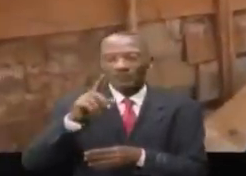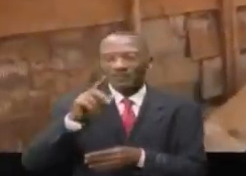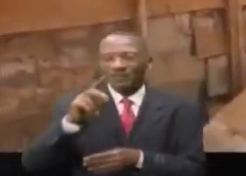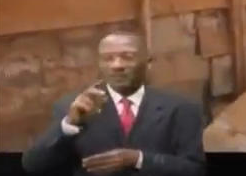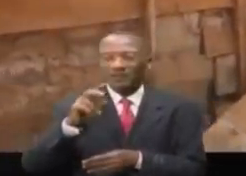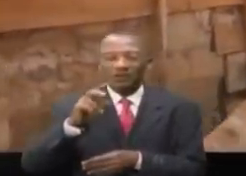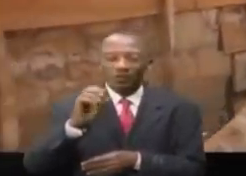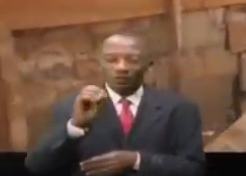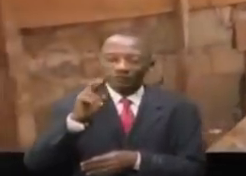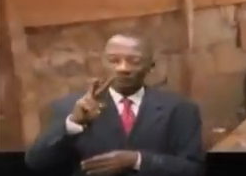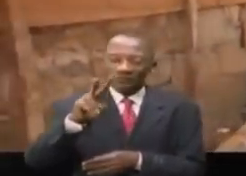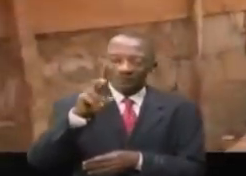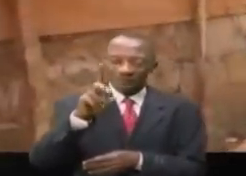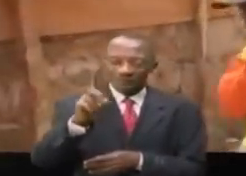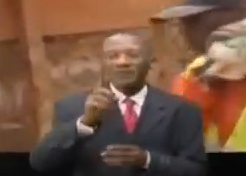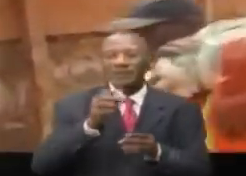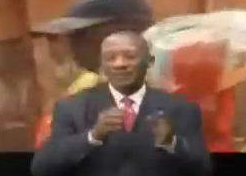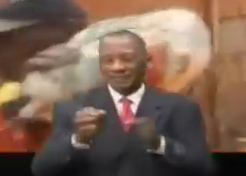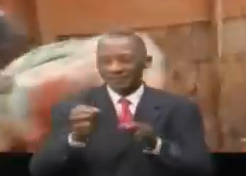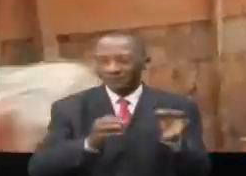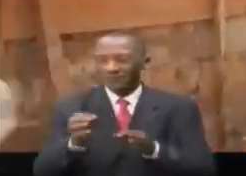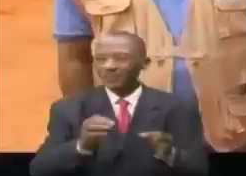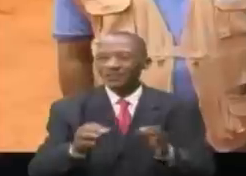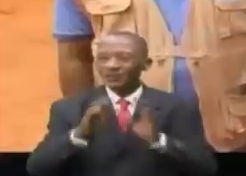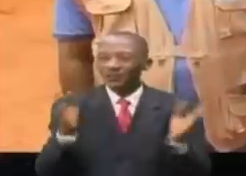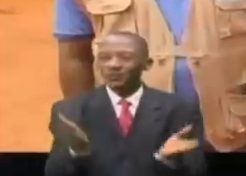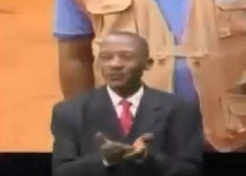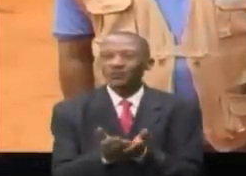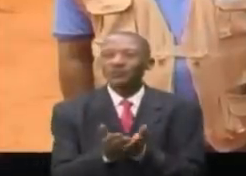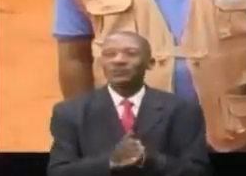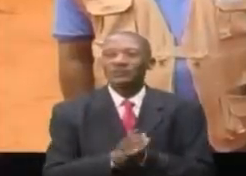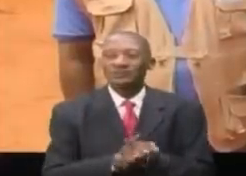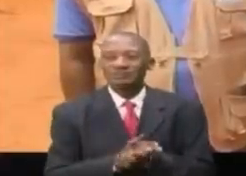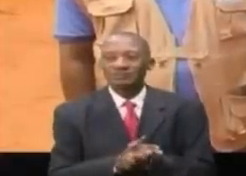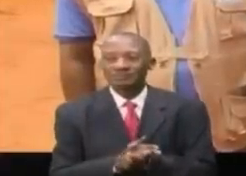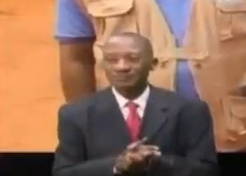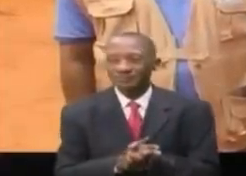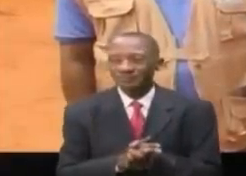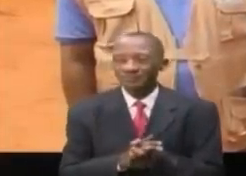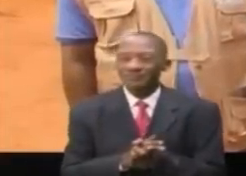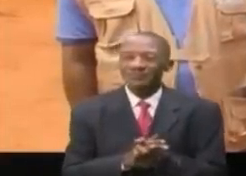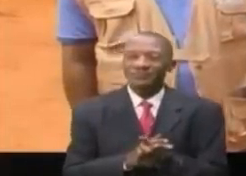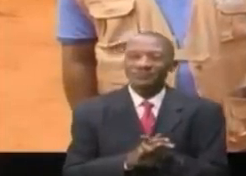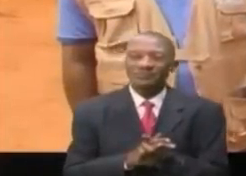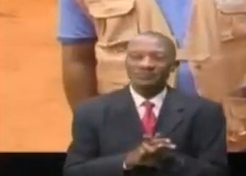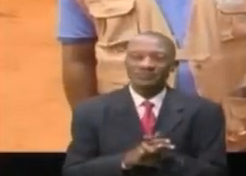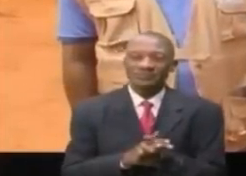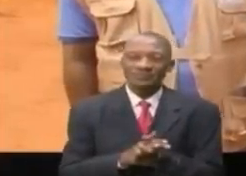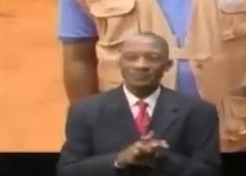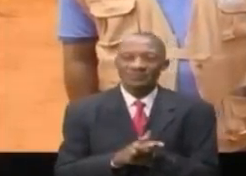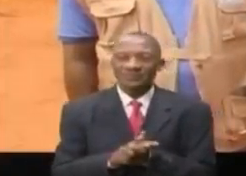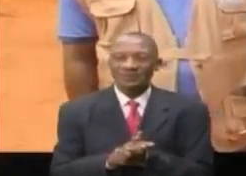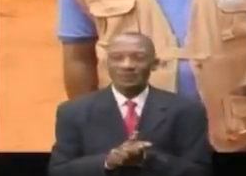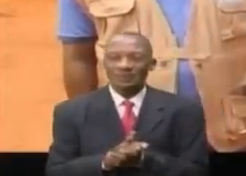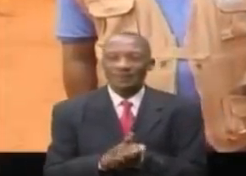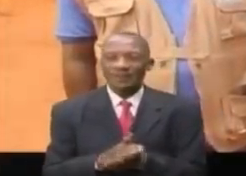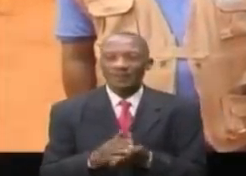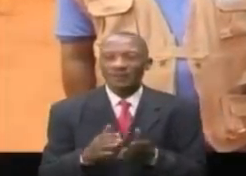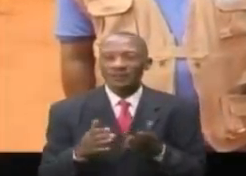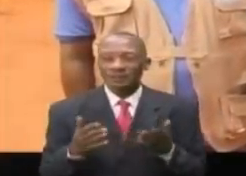sommes à 400 mètres. Ici, peut-être le 10 août, si nous allons garder les mêmes rythmes, je pense